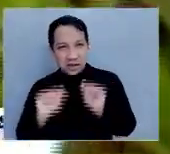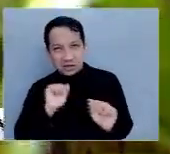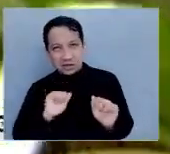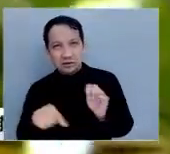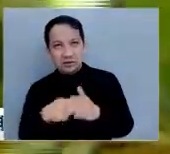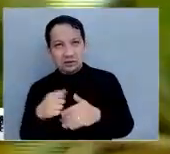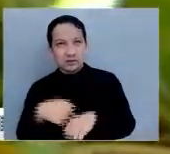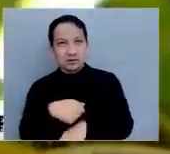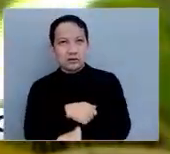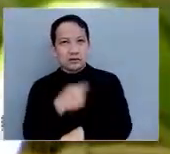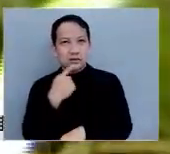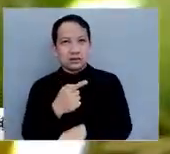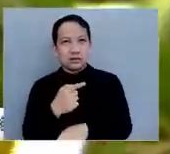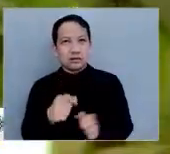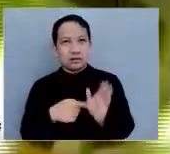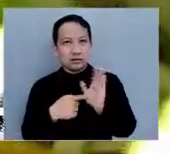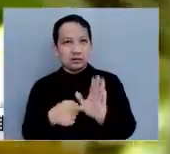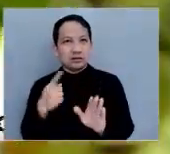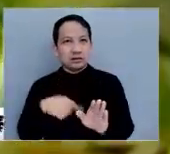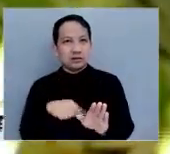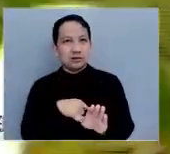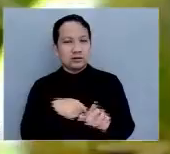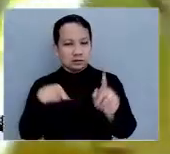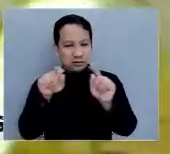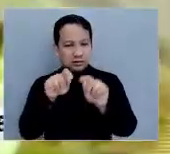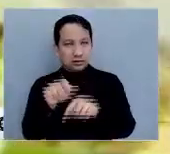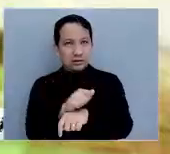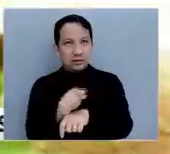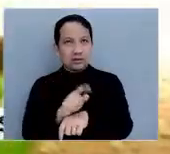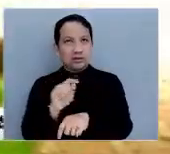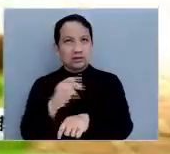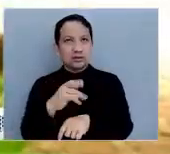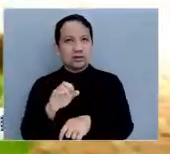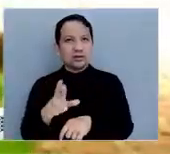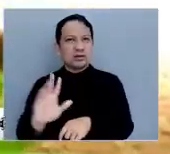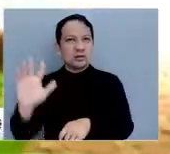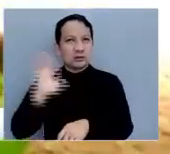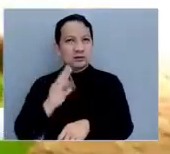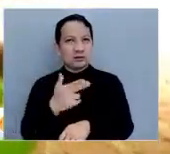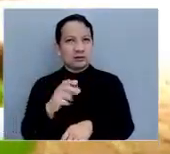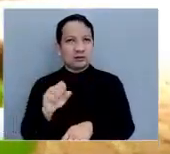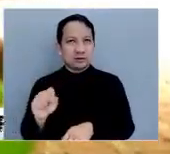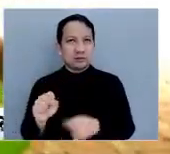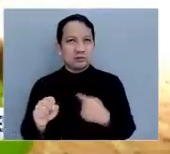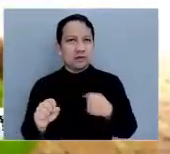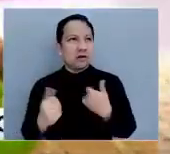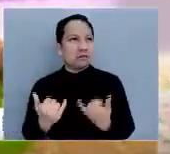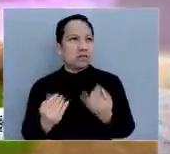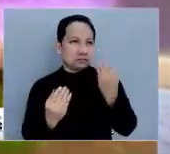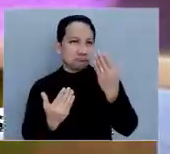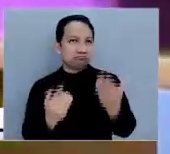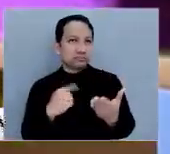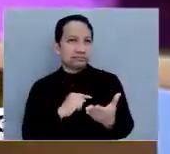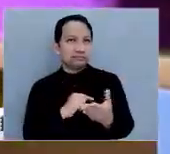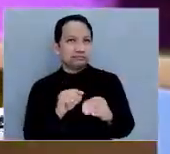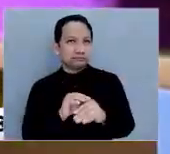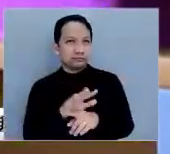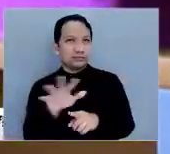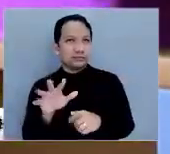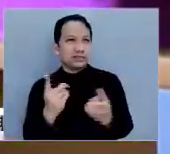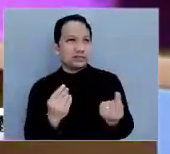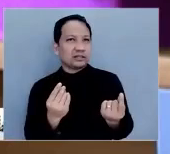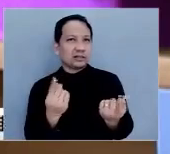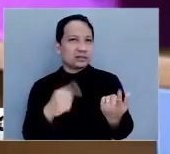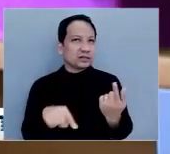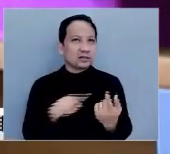stage. Na-expose na ako sa parang theaters nung high school. So ngayon, ina-explore ko po yung